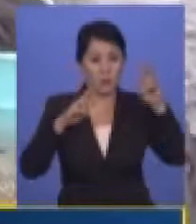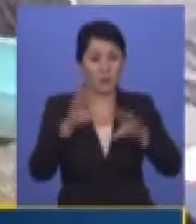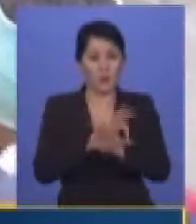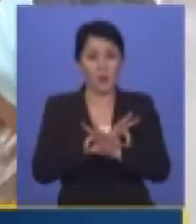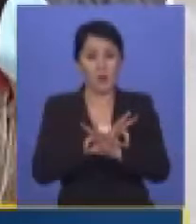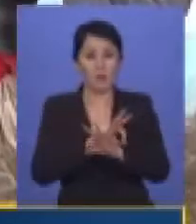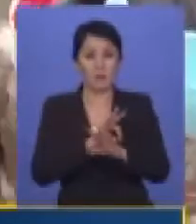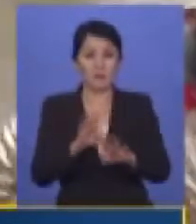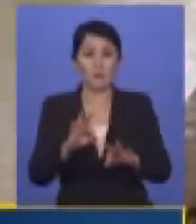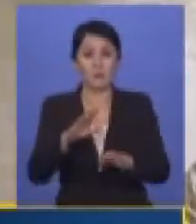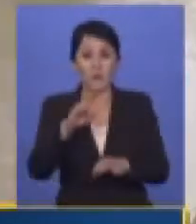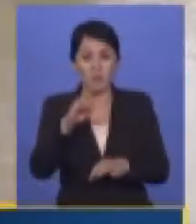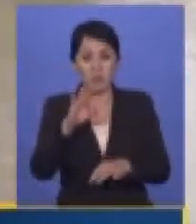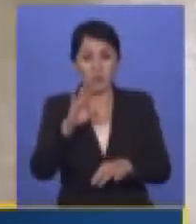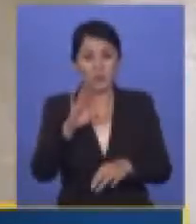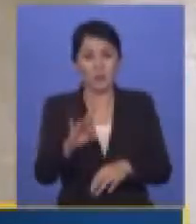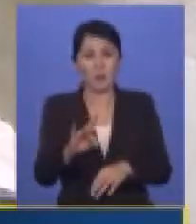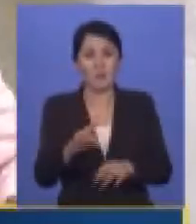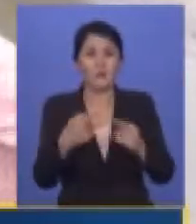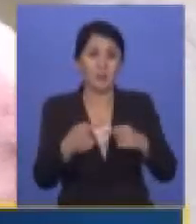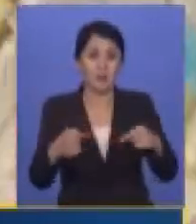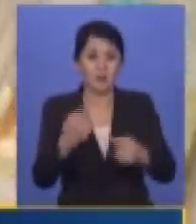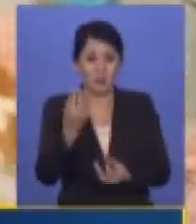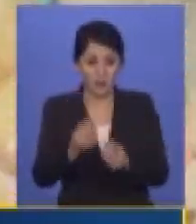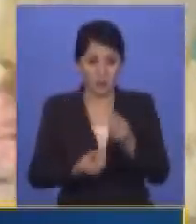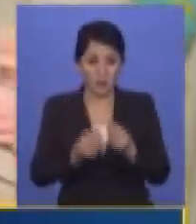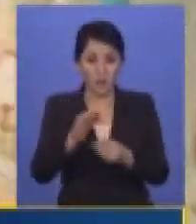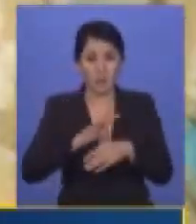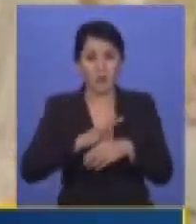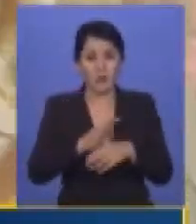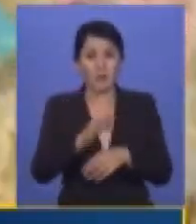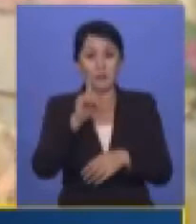үшін арнайы аниматорлар келіп, түрлі ойындар ойнатты. Сонымен қатар